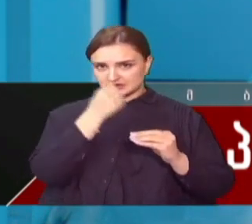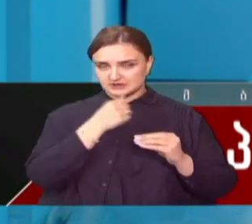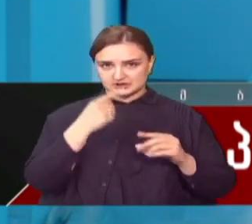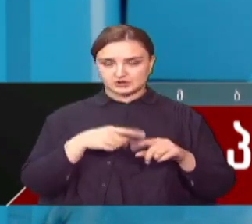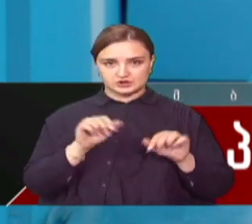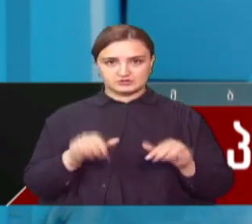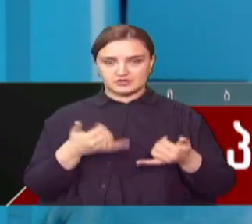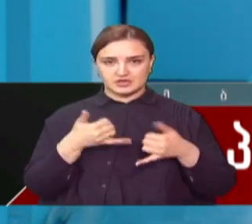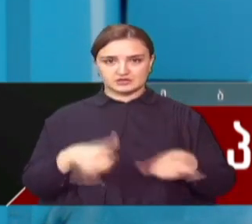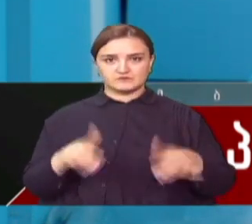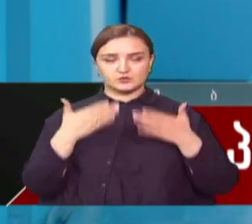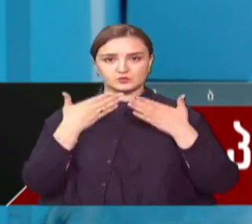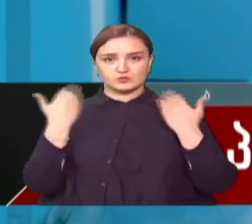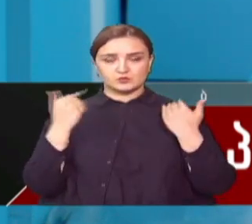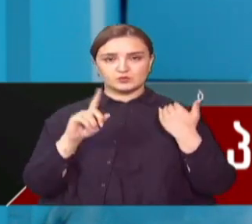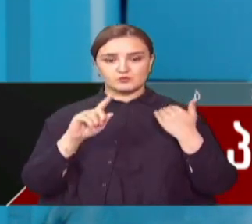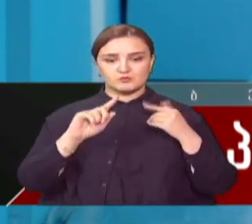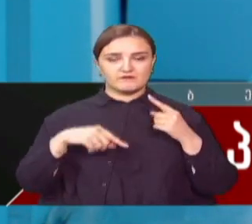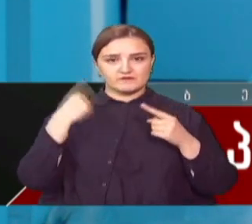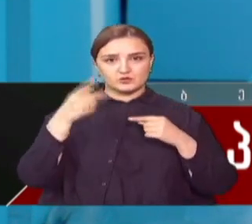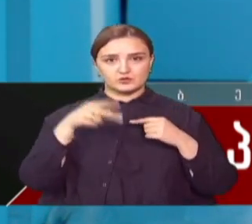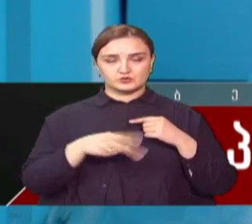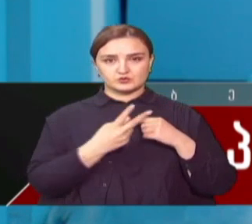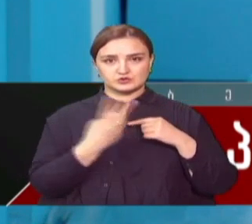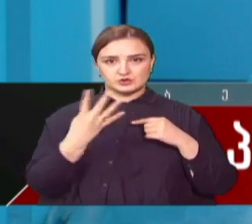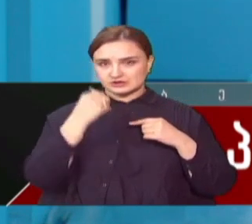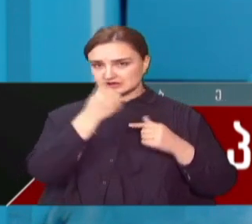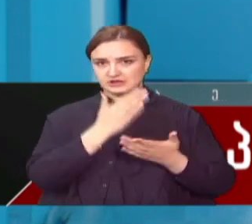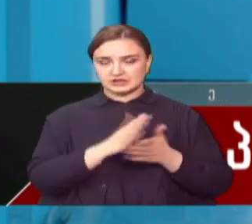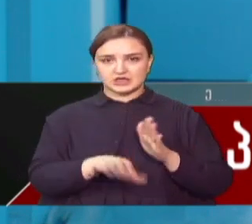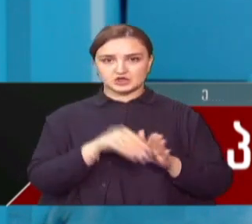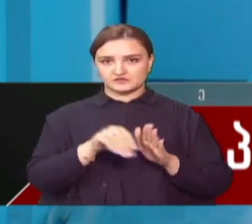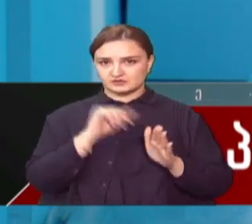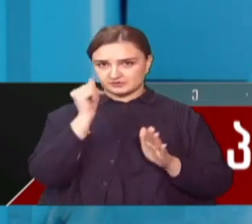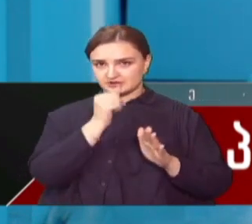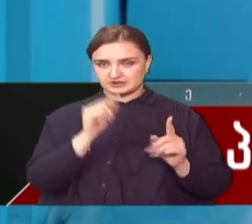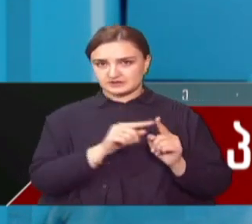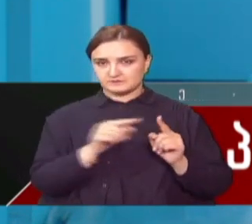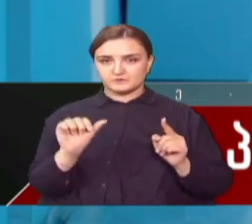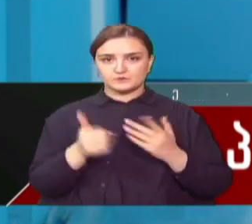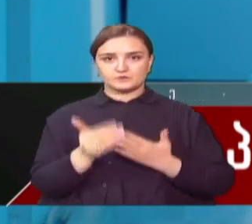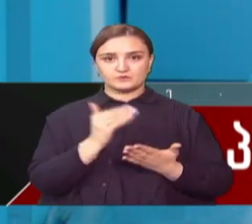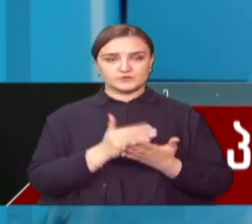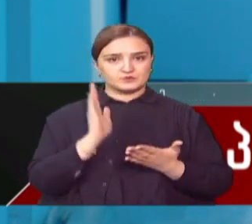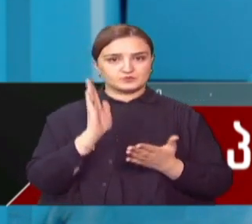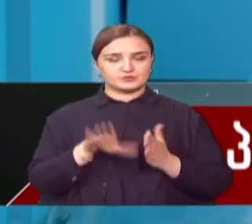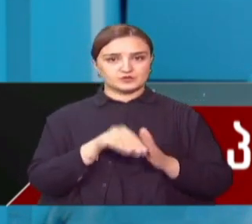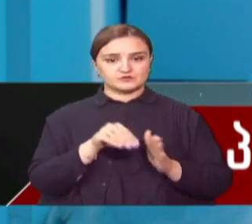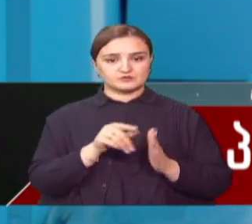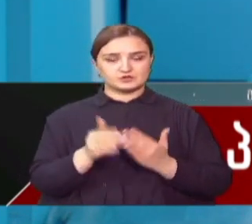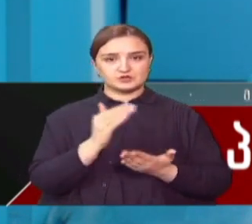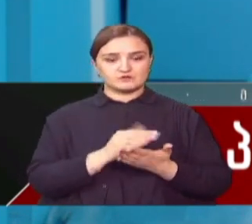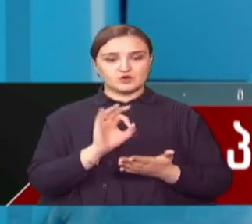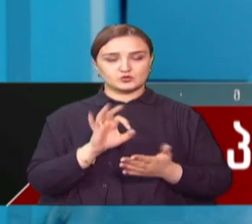არის გასაკვირი იმის გათვალისწინებით, რომ მომავალი 2024 წელი არის არჩევნების წელი. როგორი შედეგები იქნება ამ არჩევნების შედეგად